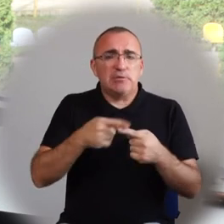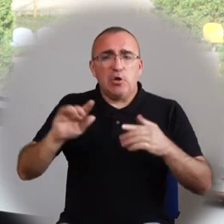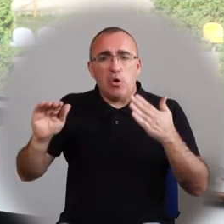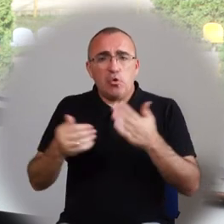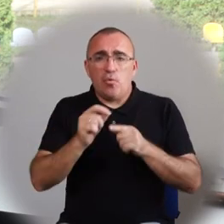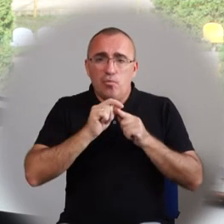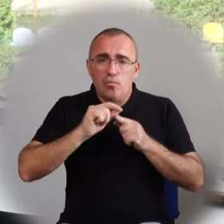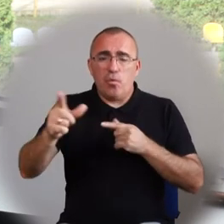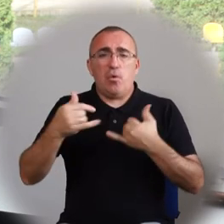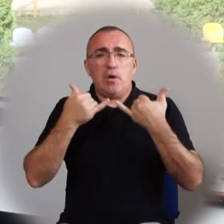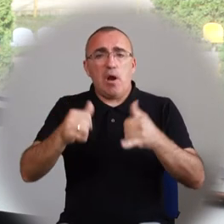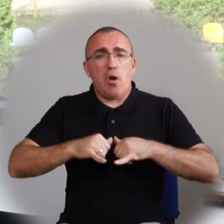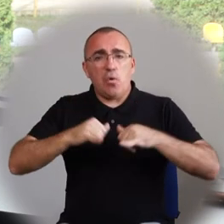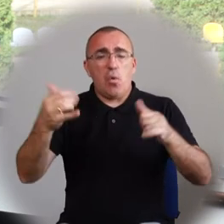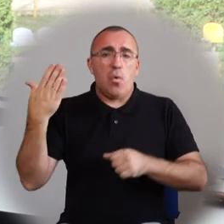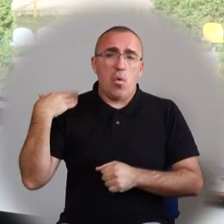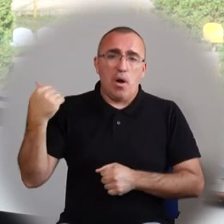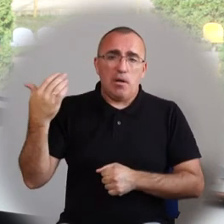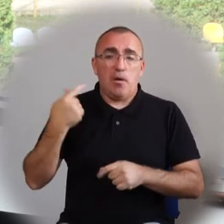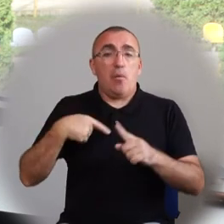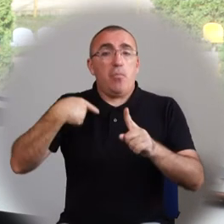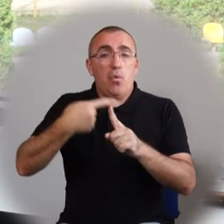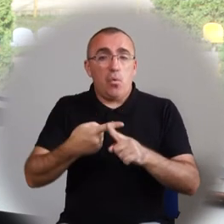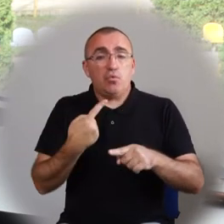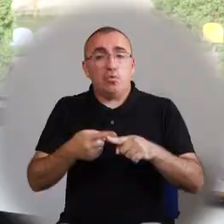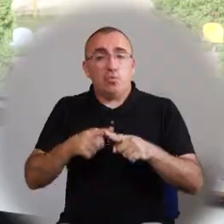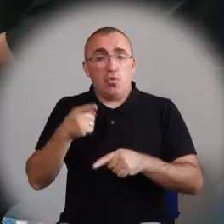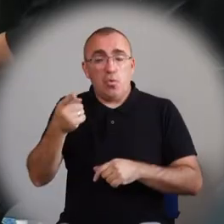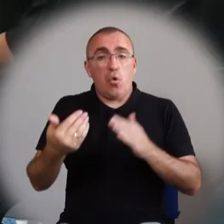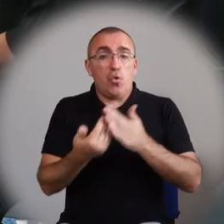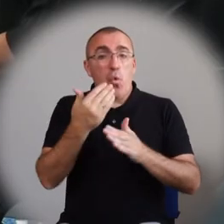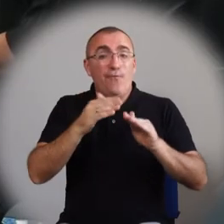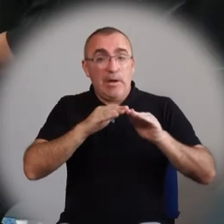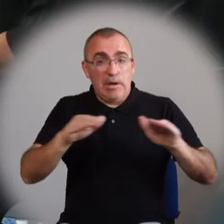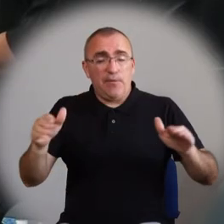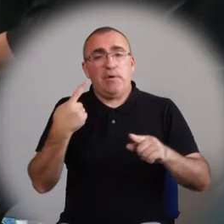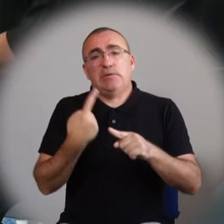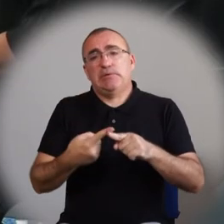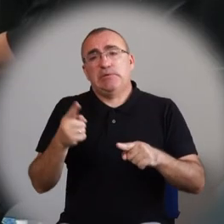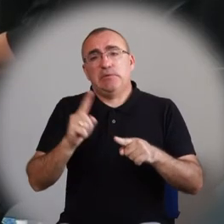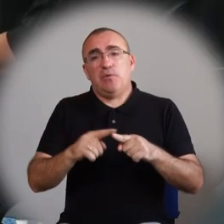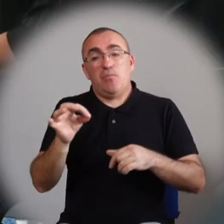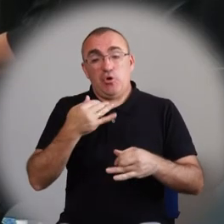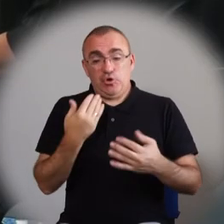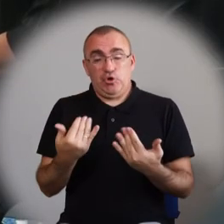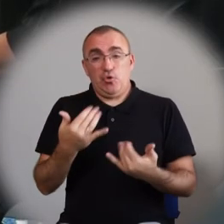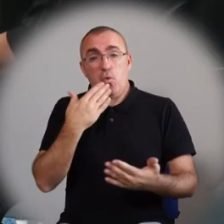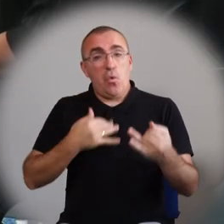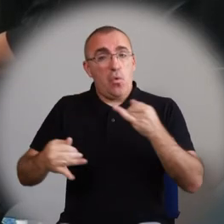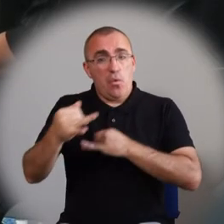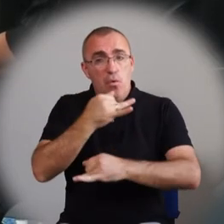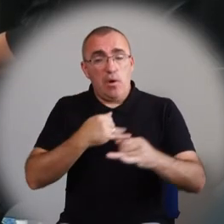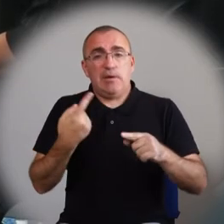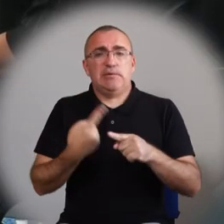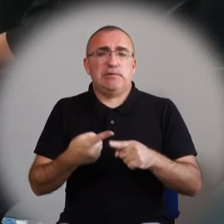сферах. І це новий поштовх для розвитку Олександрії. Плюс до того, новий рівень – це, про що